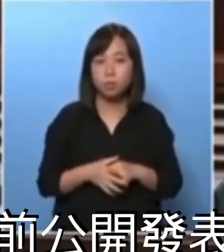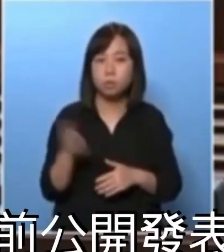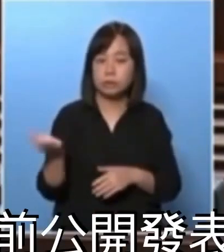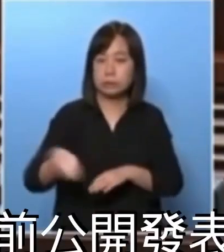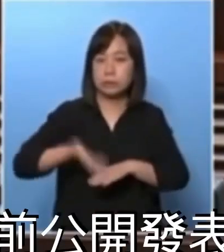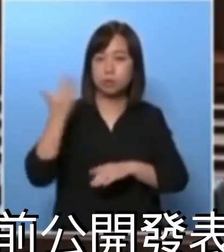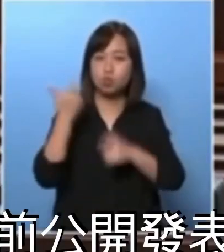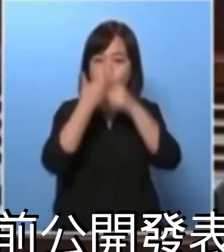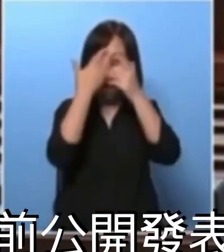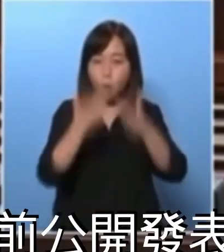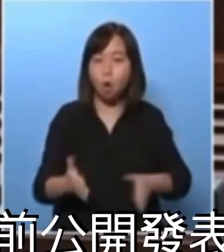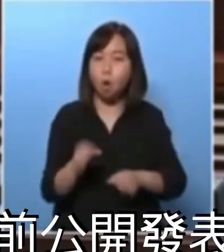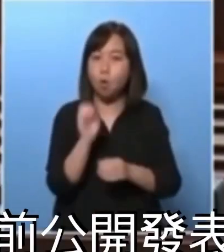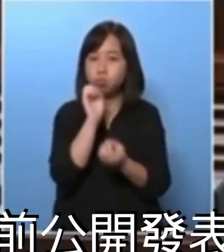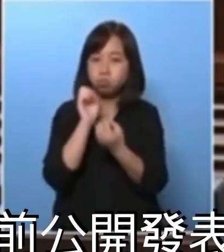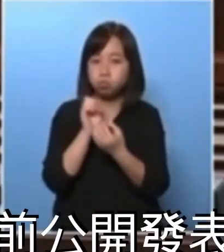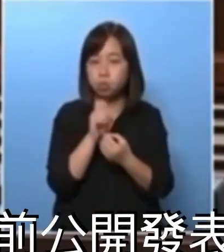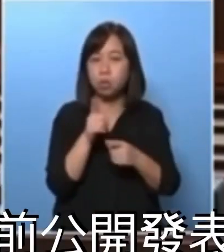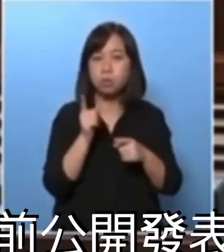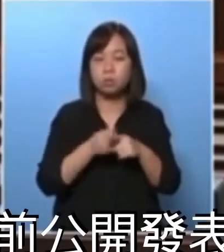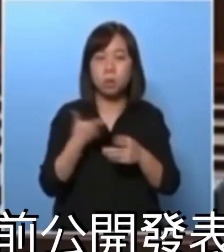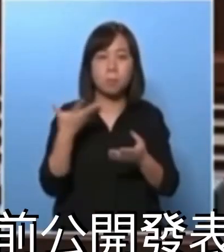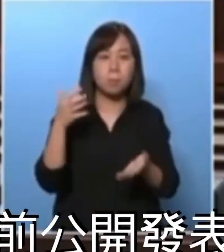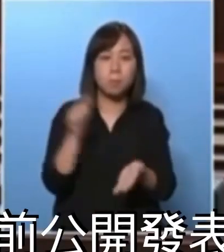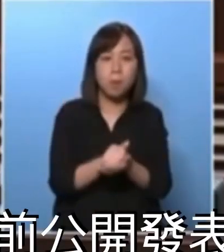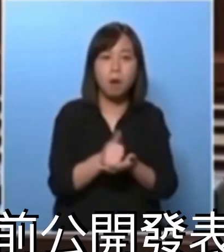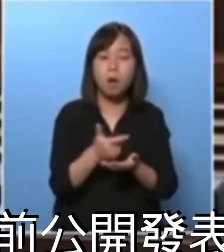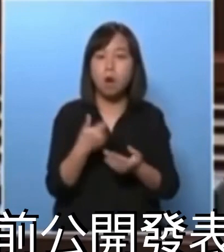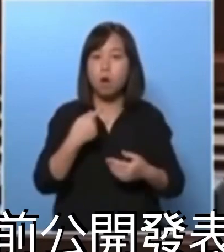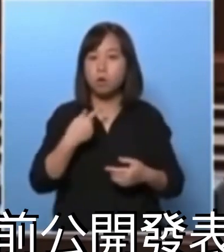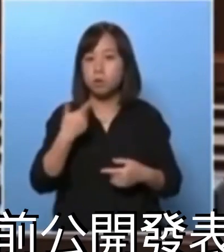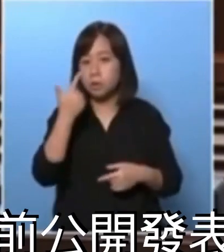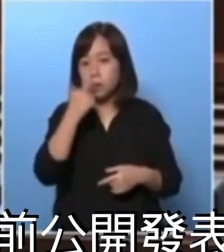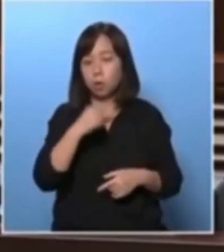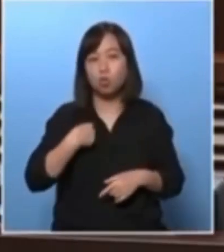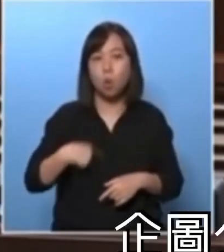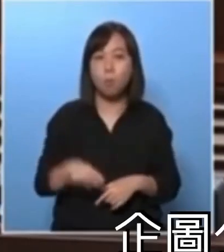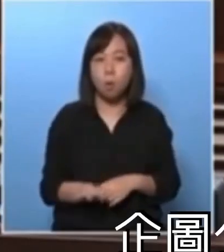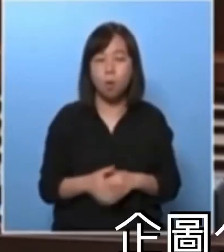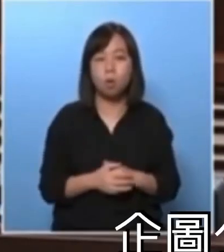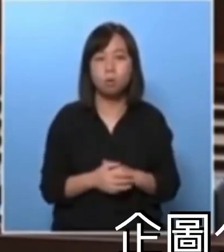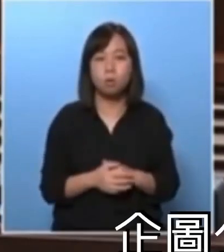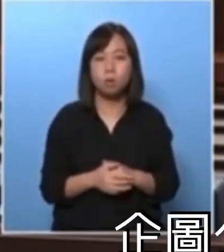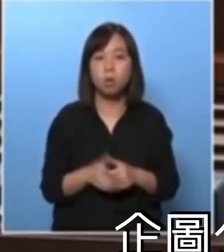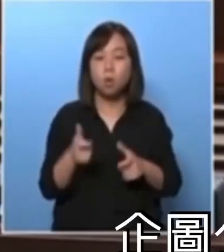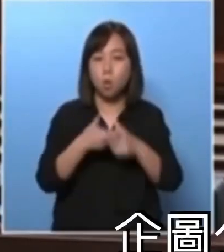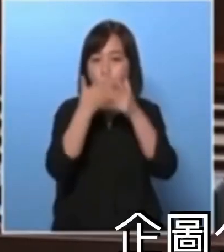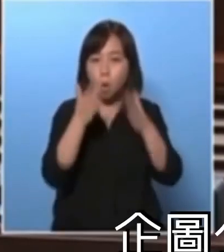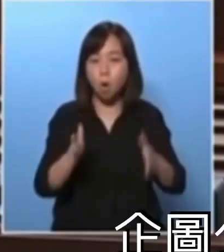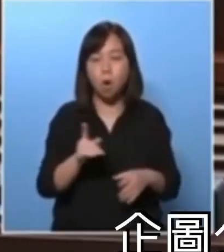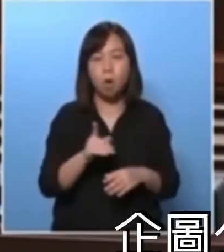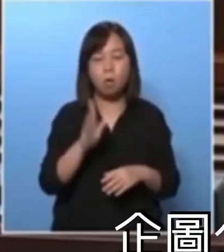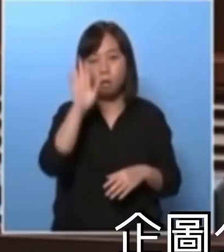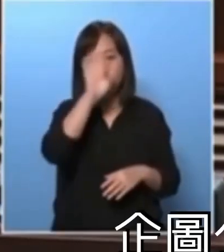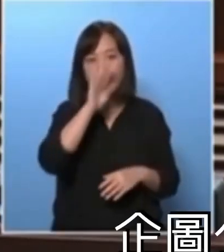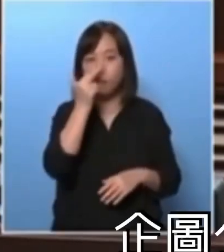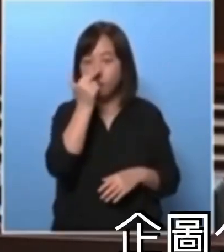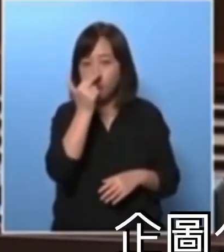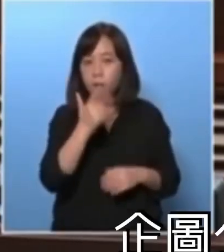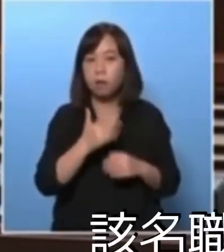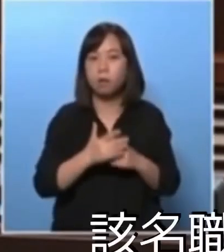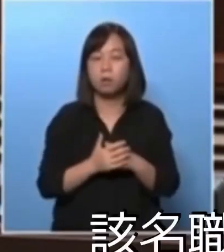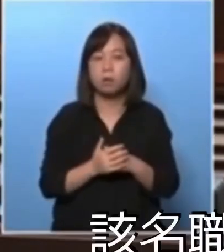前咧公開咁發表過，冇侵華就冇新中國啦，咁係企圖公開咁美化日本侵華嘅歷